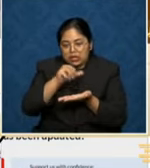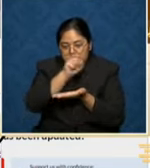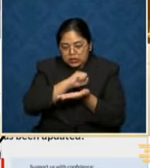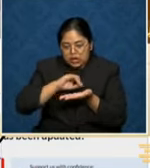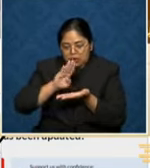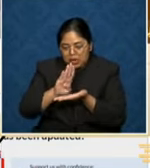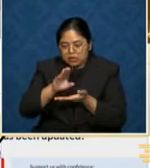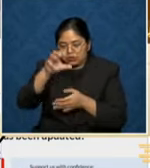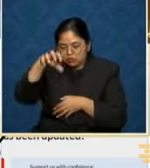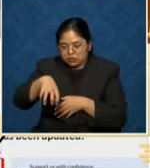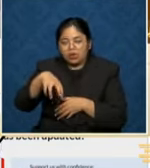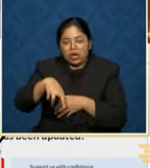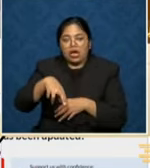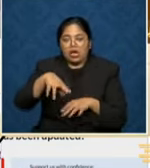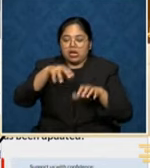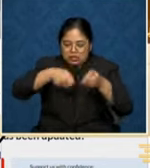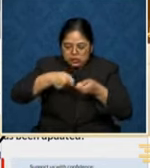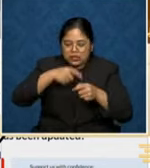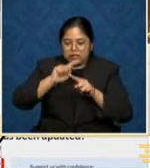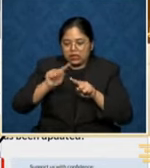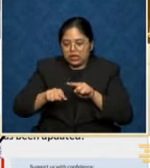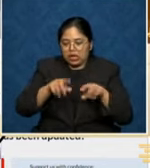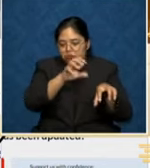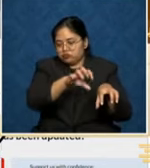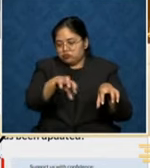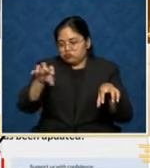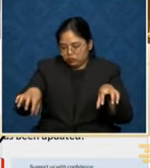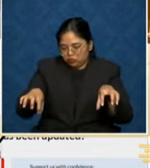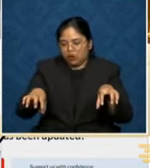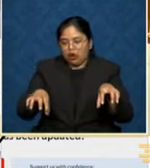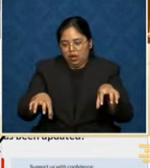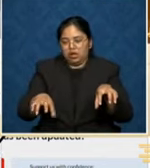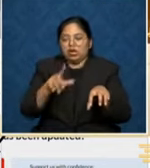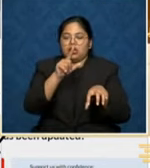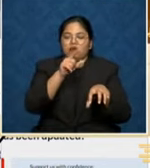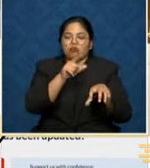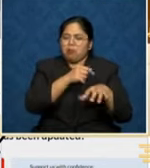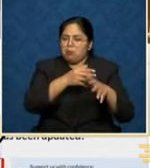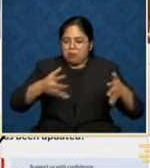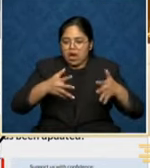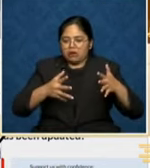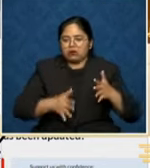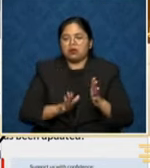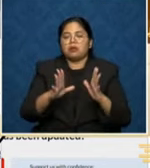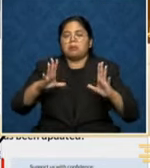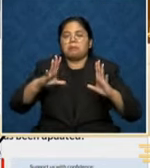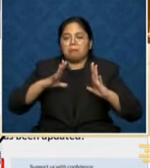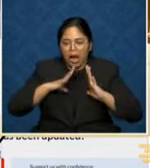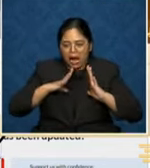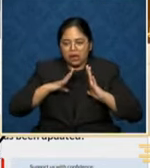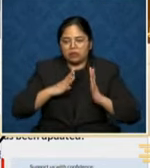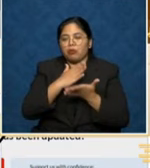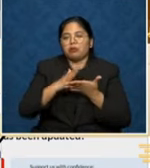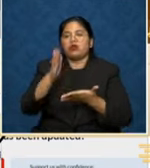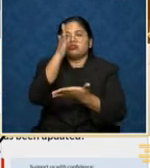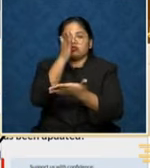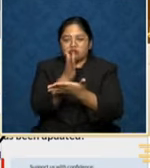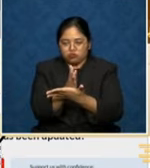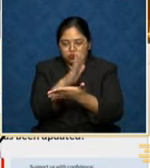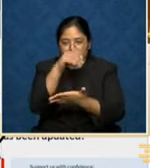2,000 กว่า 2,400 สหกรณ์เข้าร่วมโครงการในการพักชำระหนี้เหมือนธกส.คือทั้งต้นทั้งดอกนะครับ3